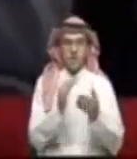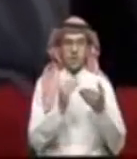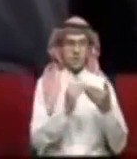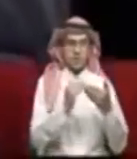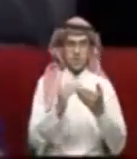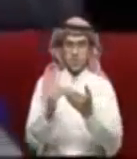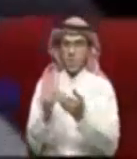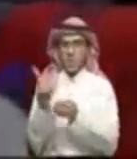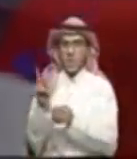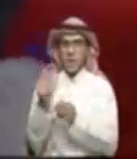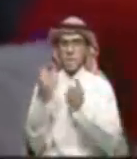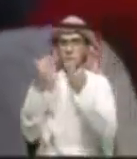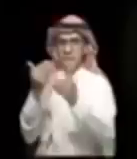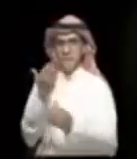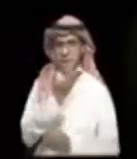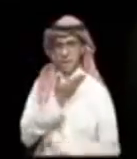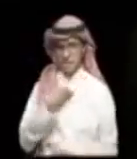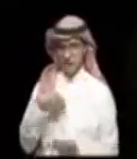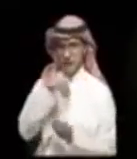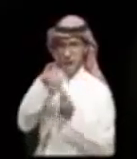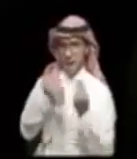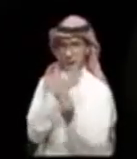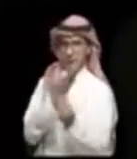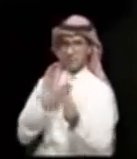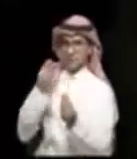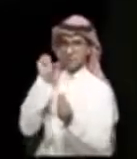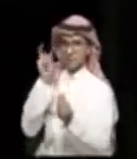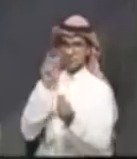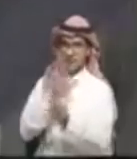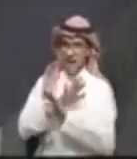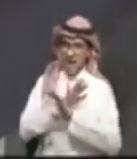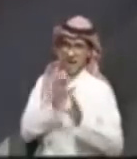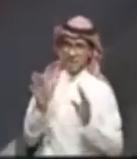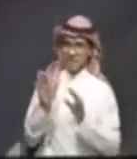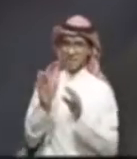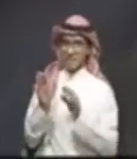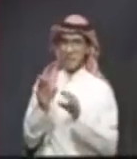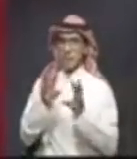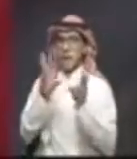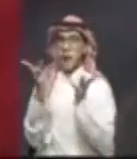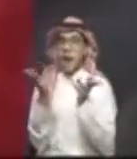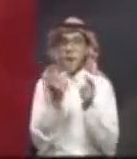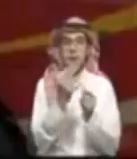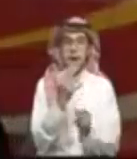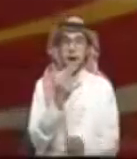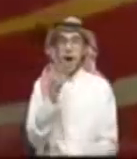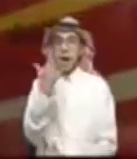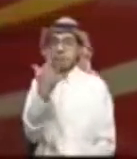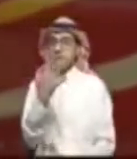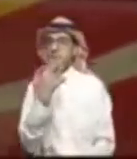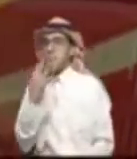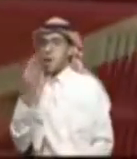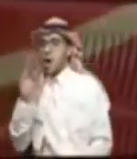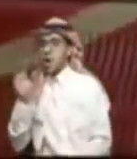بعد رحلة إيمانية بالمشاعر المقدسة وأدائهم فريضة الحج، يصل أكثر من